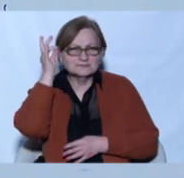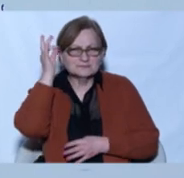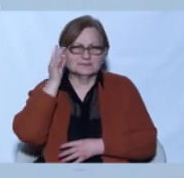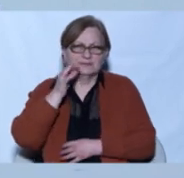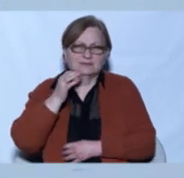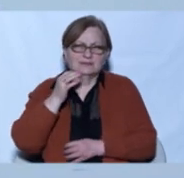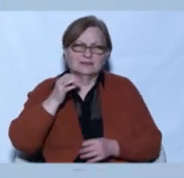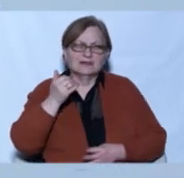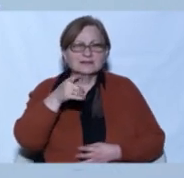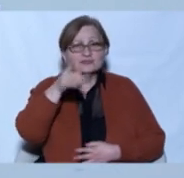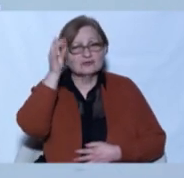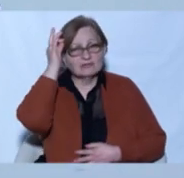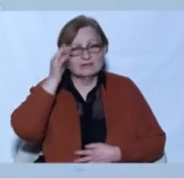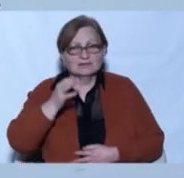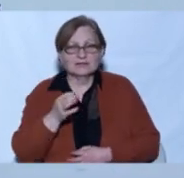ახლა გაიხსენე,